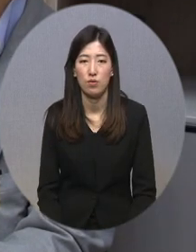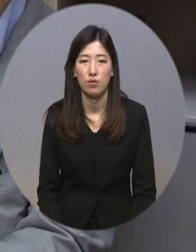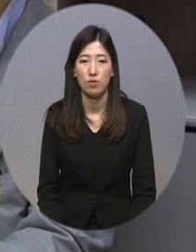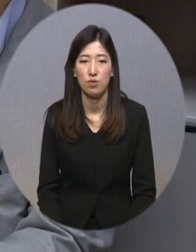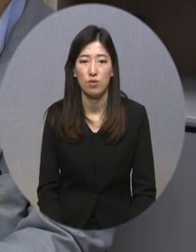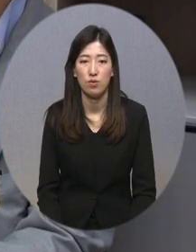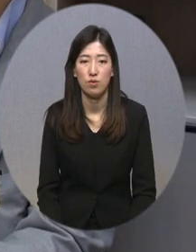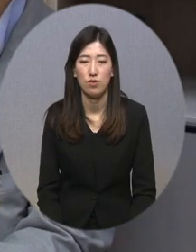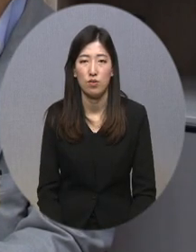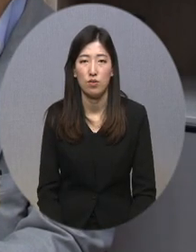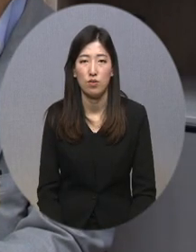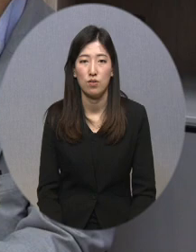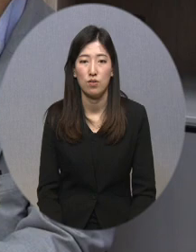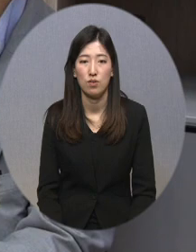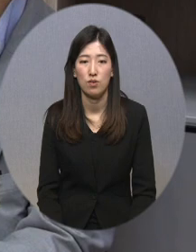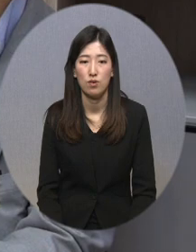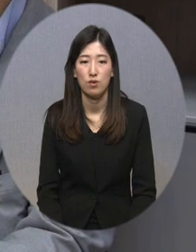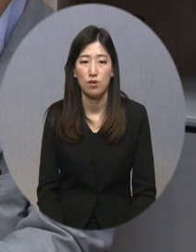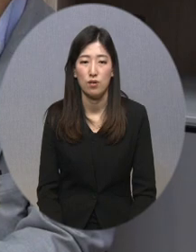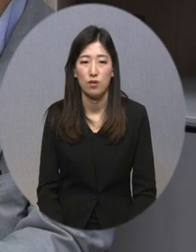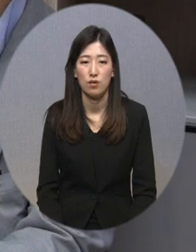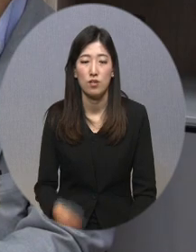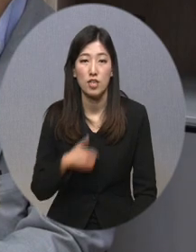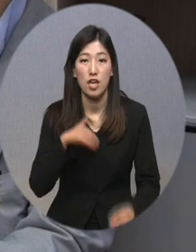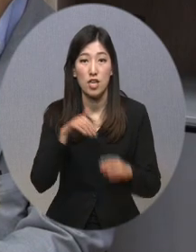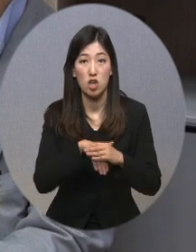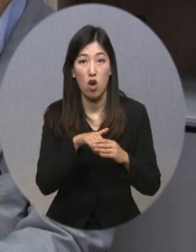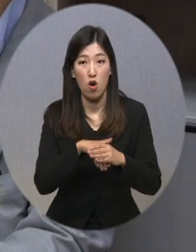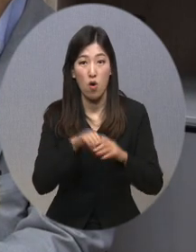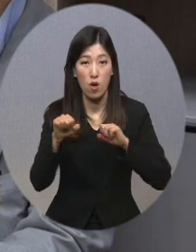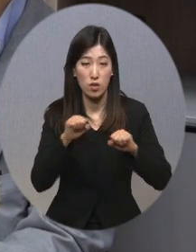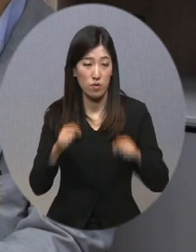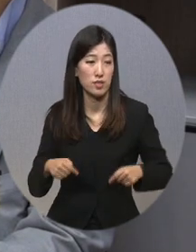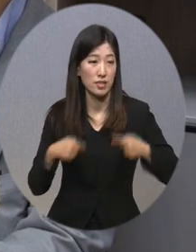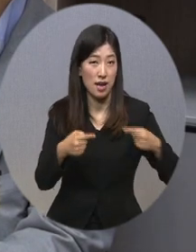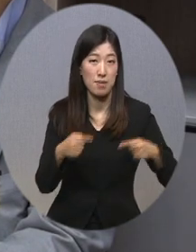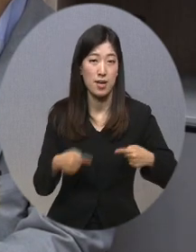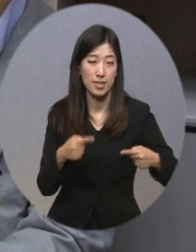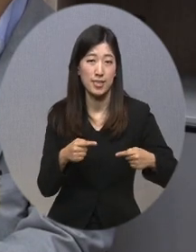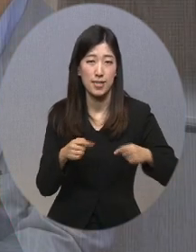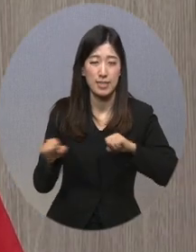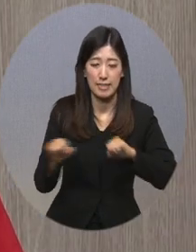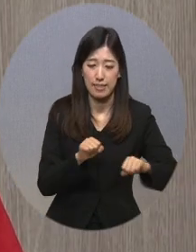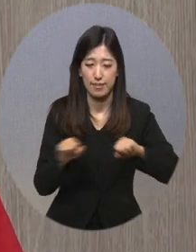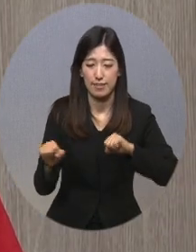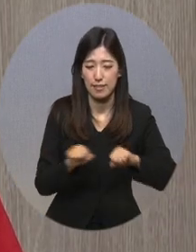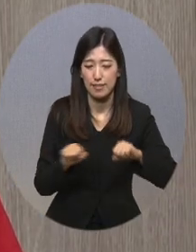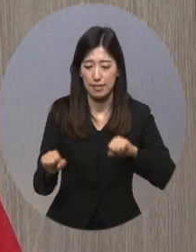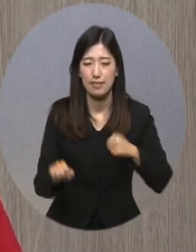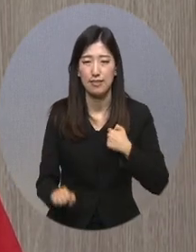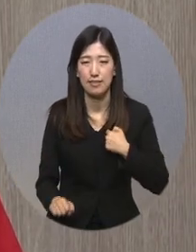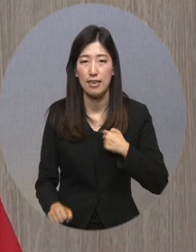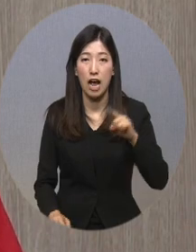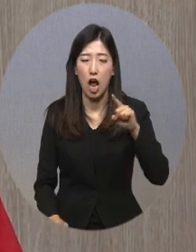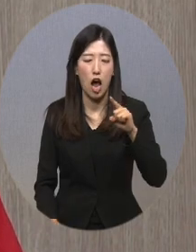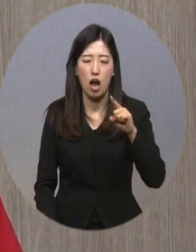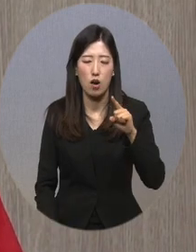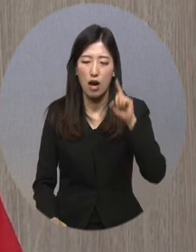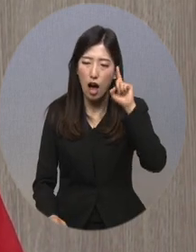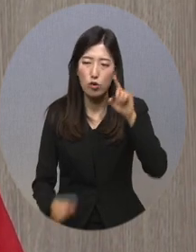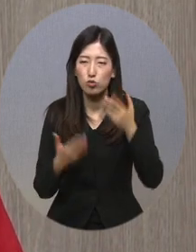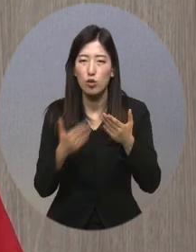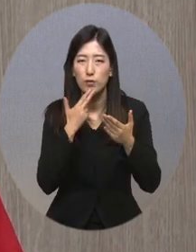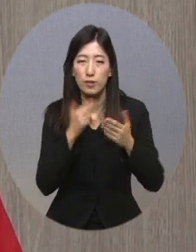그게 뭐 정말 하루도 안 빠지고 그 선거 유세에 참여를 했는데요. 그때 느낀